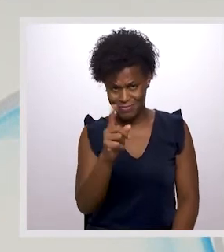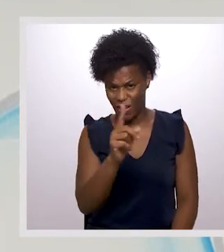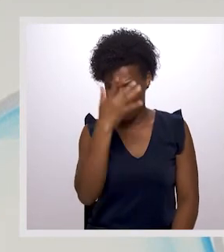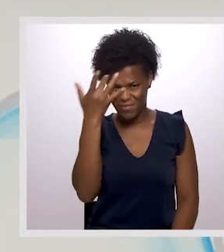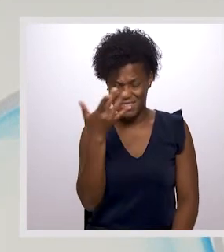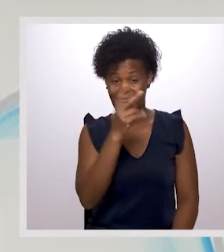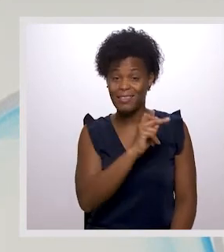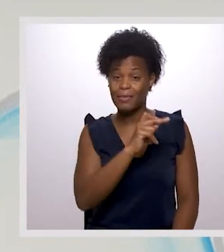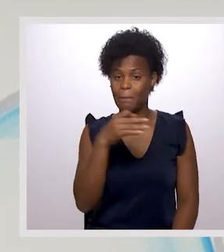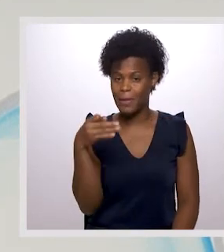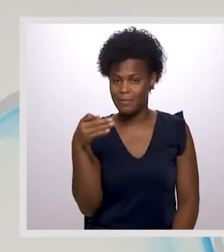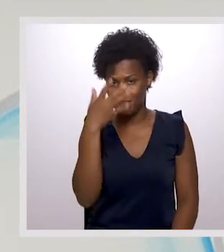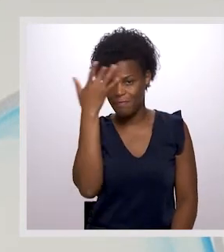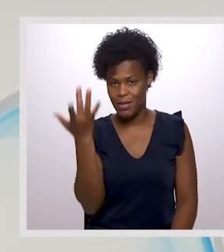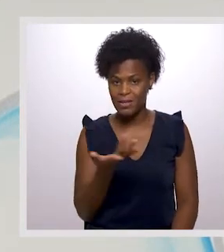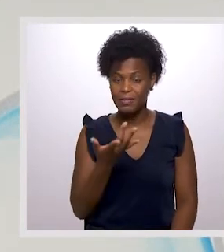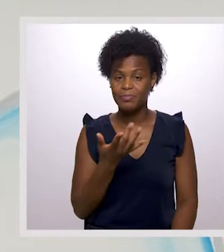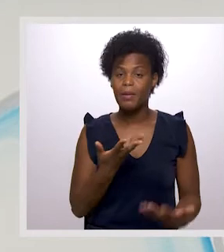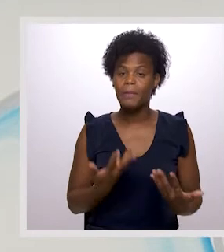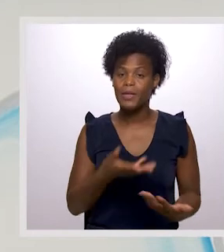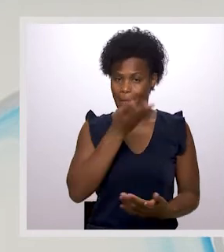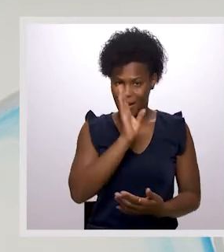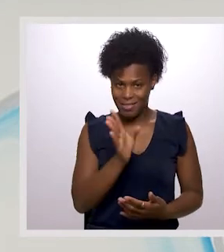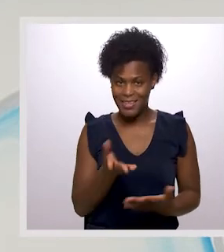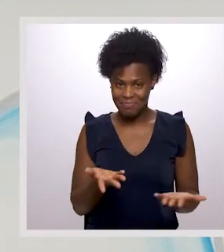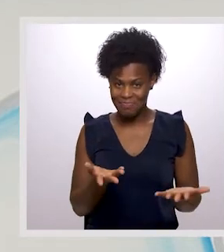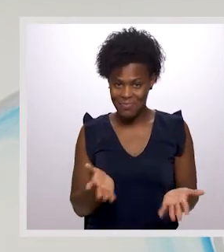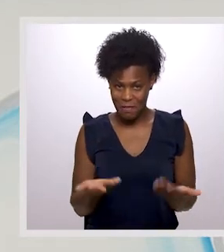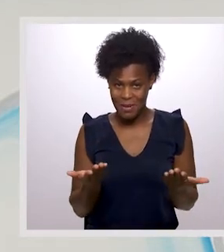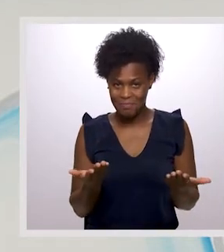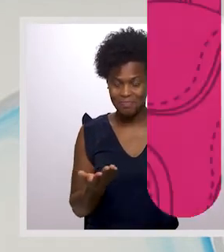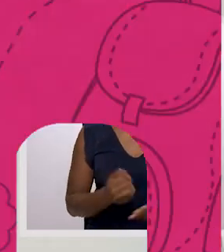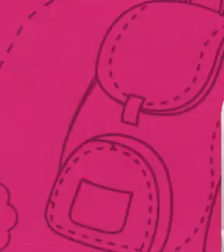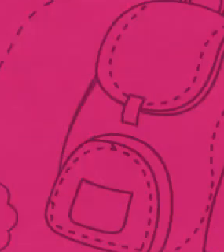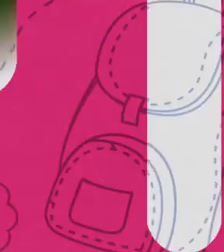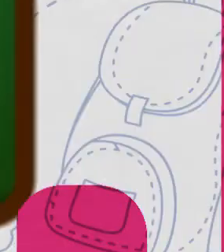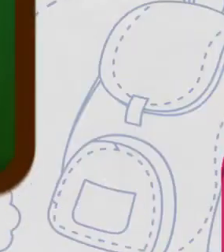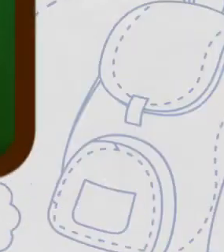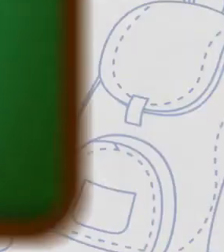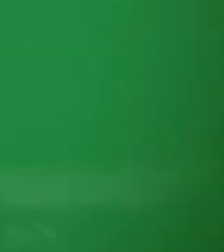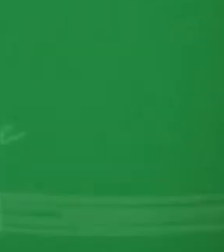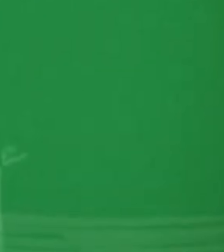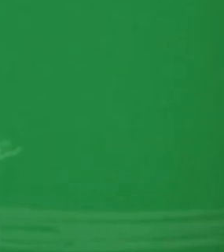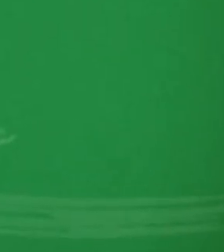partitifs. Alors, on va pratiquer un peu? On y va.